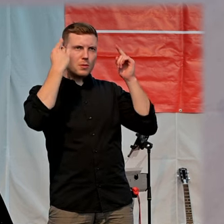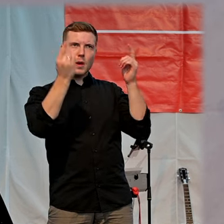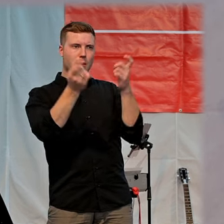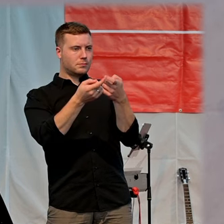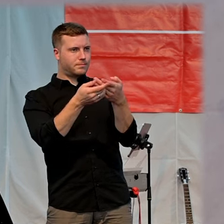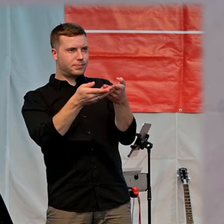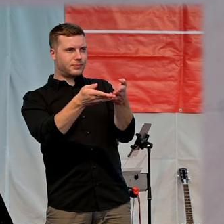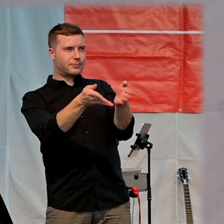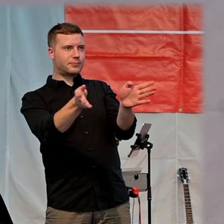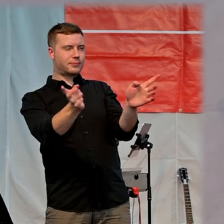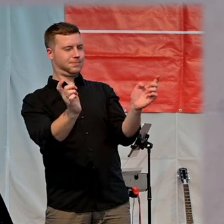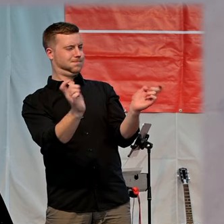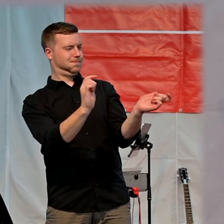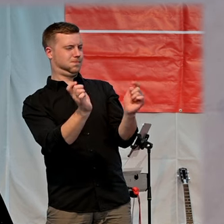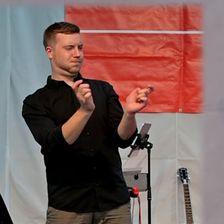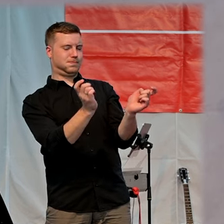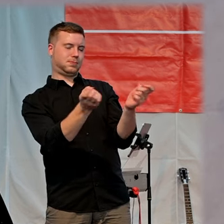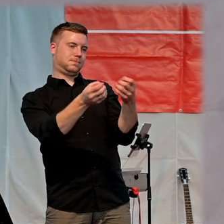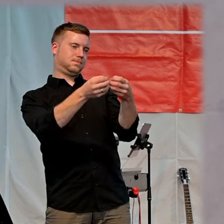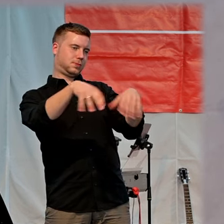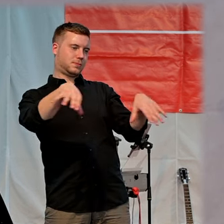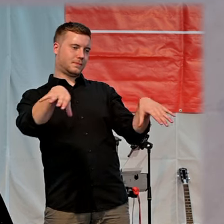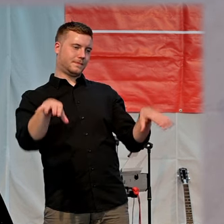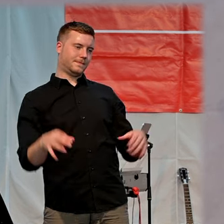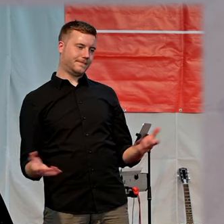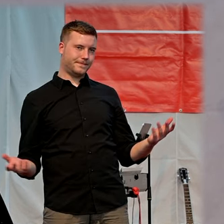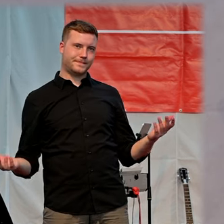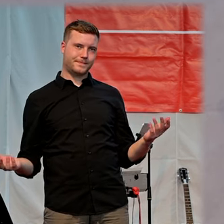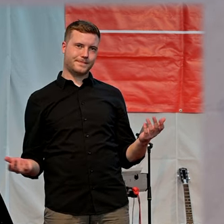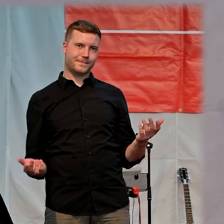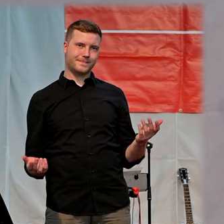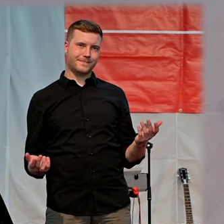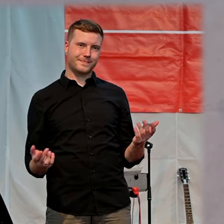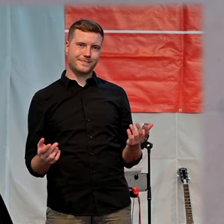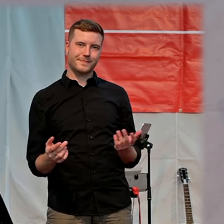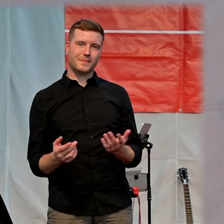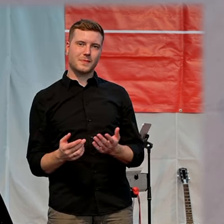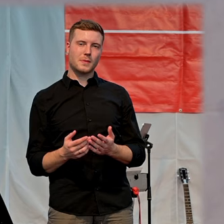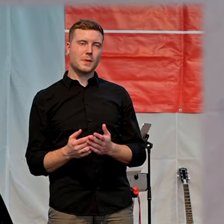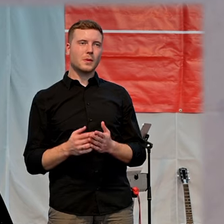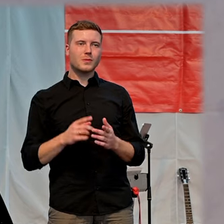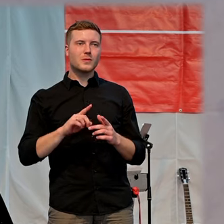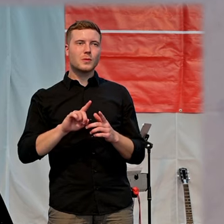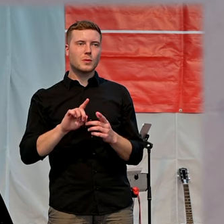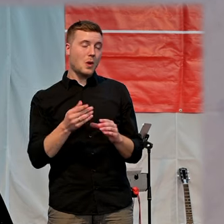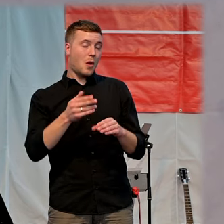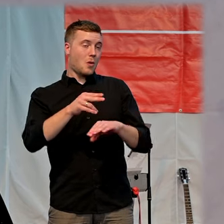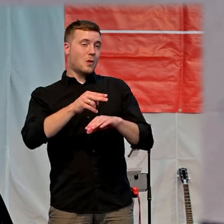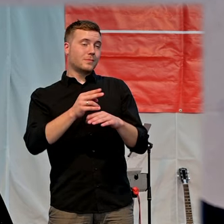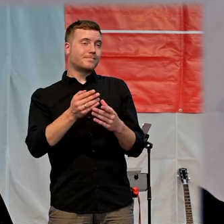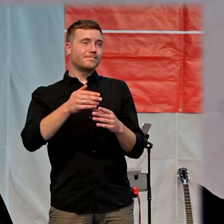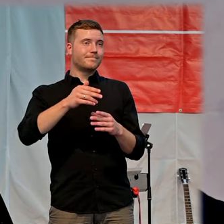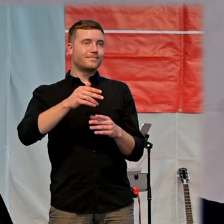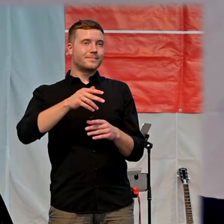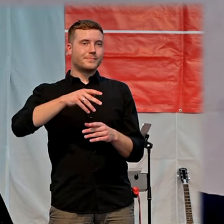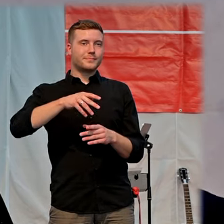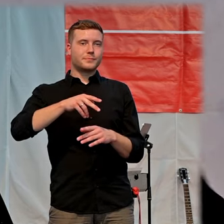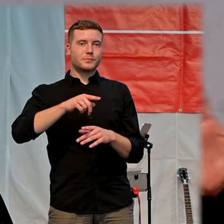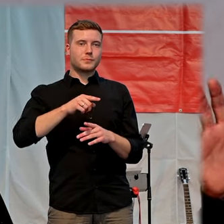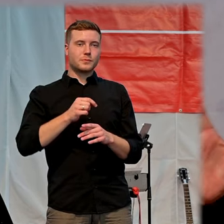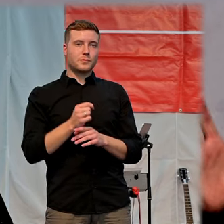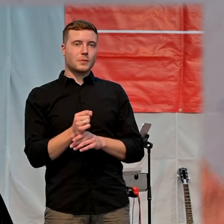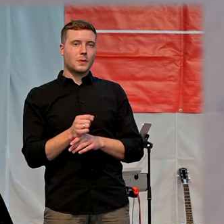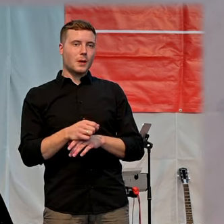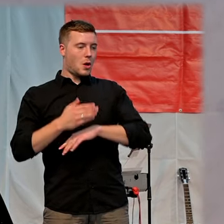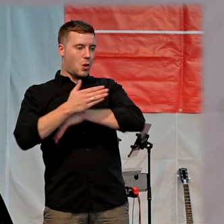1. Korintherbrief heißen, unsere Erkenntnis ist Stückwerk, sie ist fragmentarisch. Aber einmal werden wir erkennen, wie wir